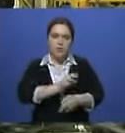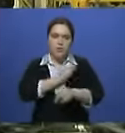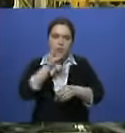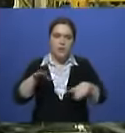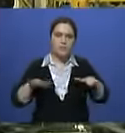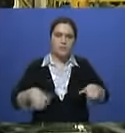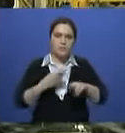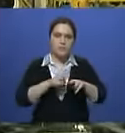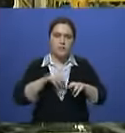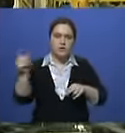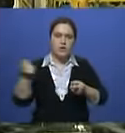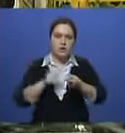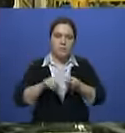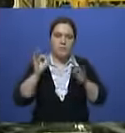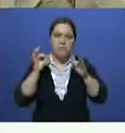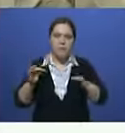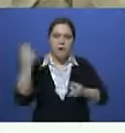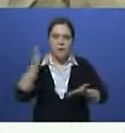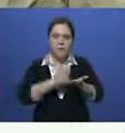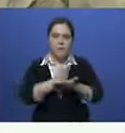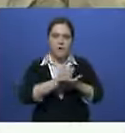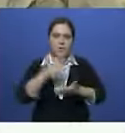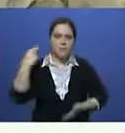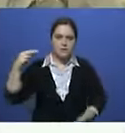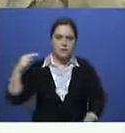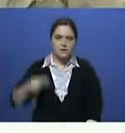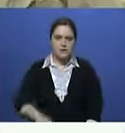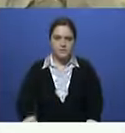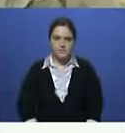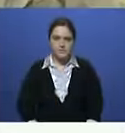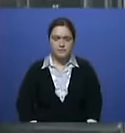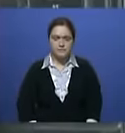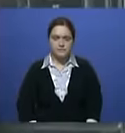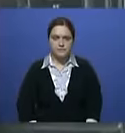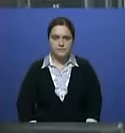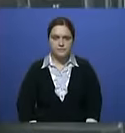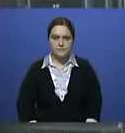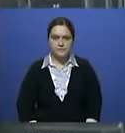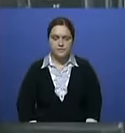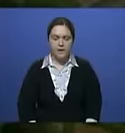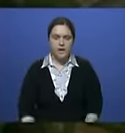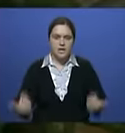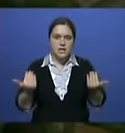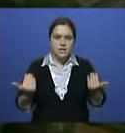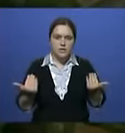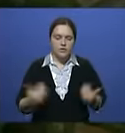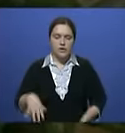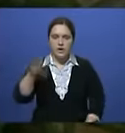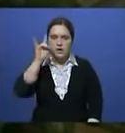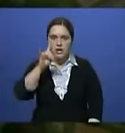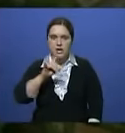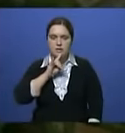успехи региона горожане связывают с мудрой политикой главы государства сегодня Казахстан